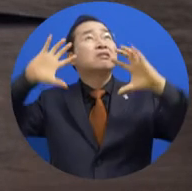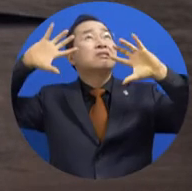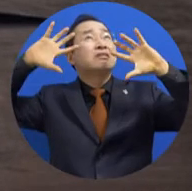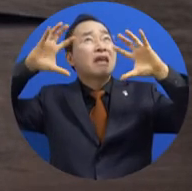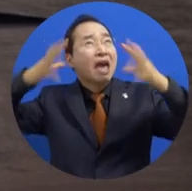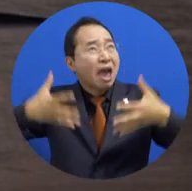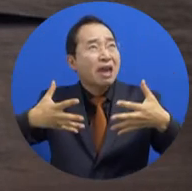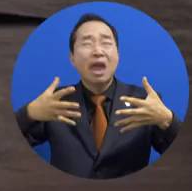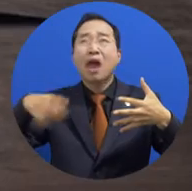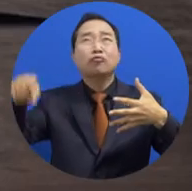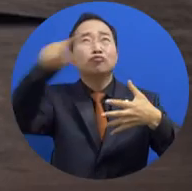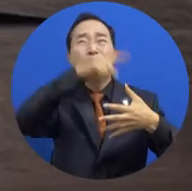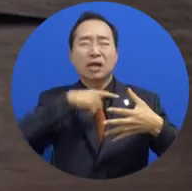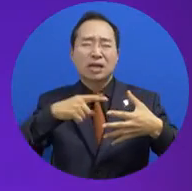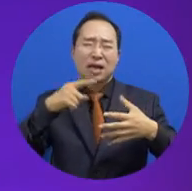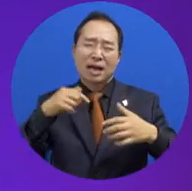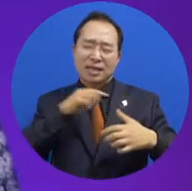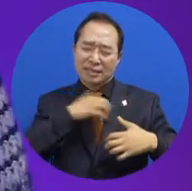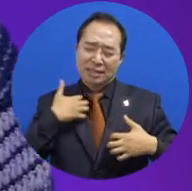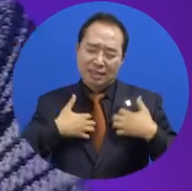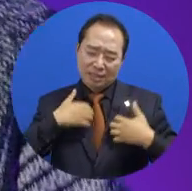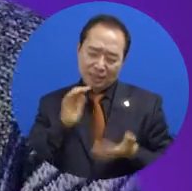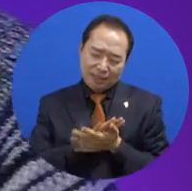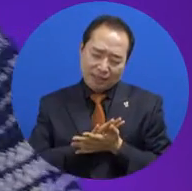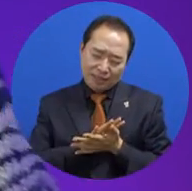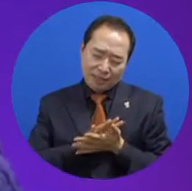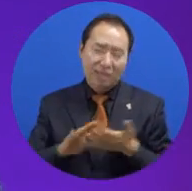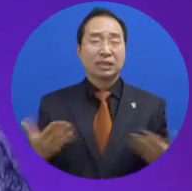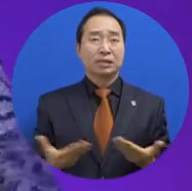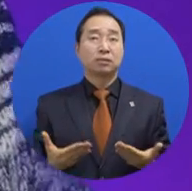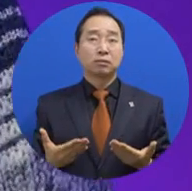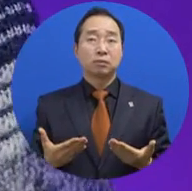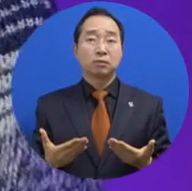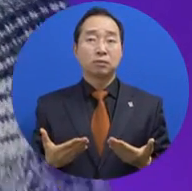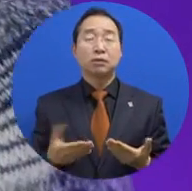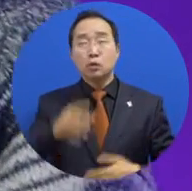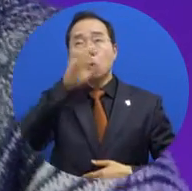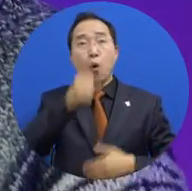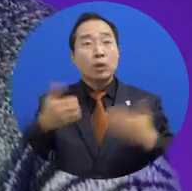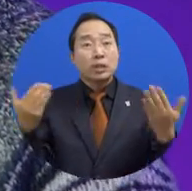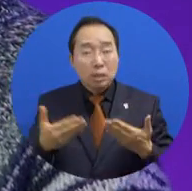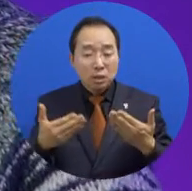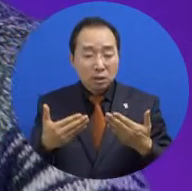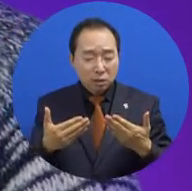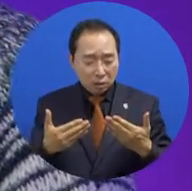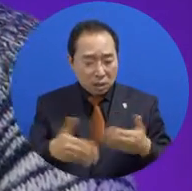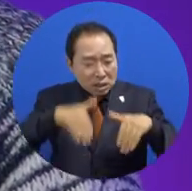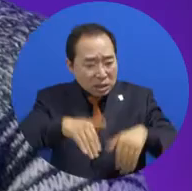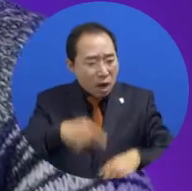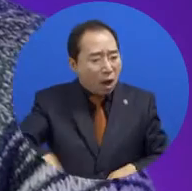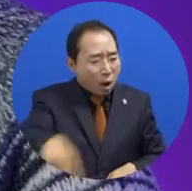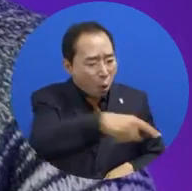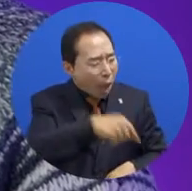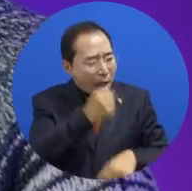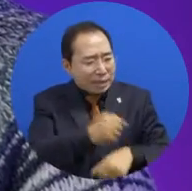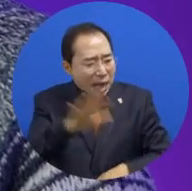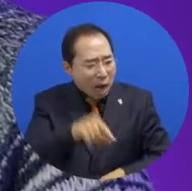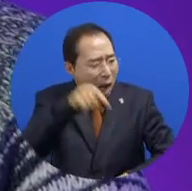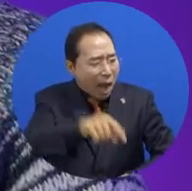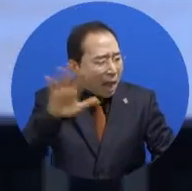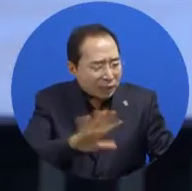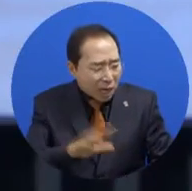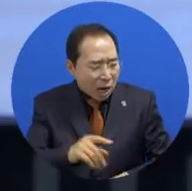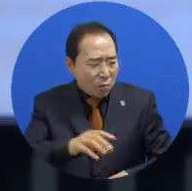사이에 예, 통쾌한 일이다 라고 그러면서 이 좋은 걸 왜 신하들은 안 하느냐고 이렇게